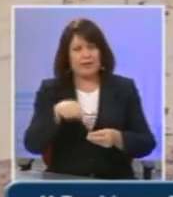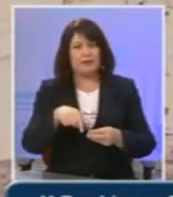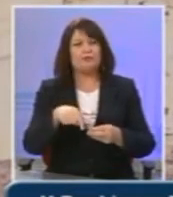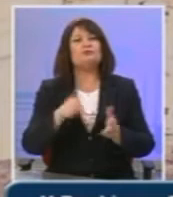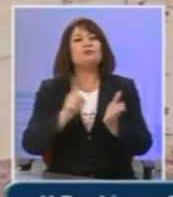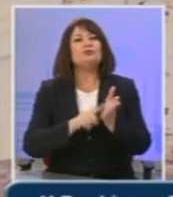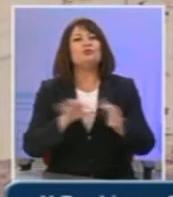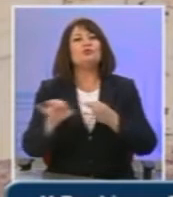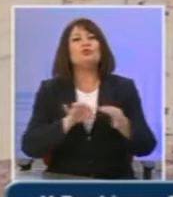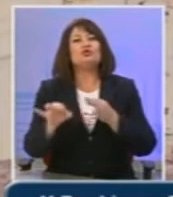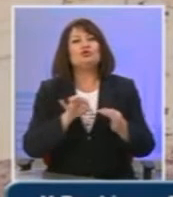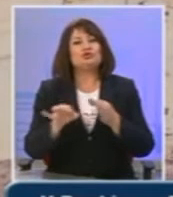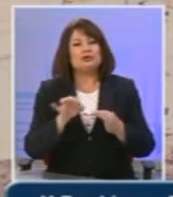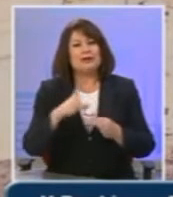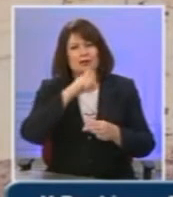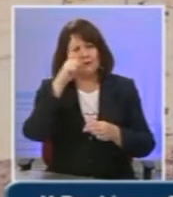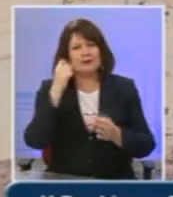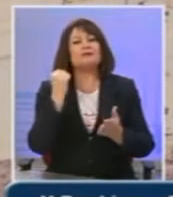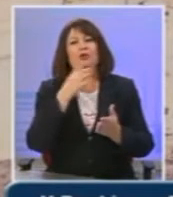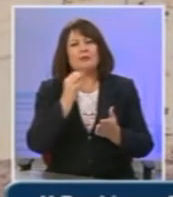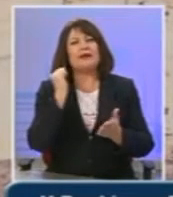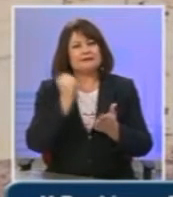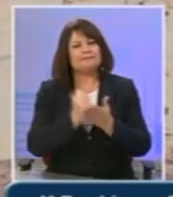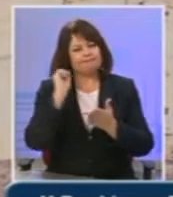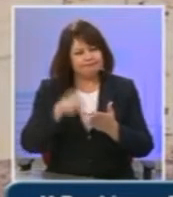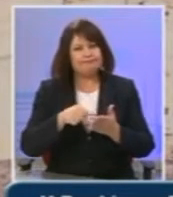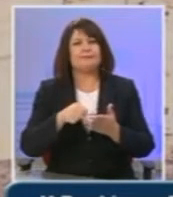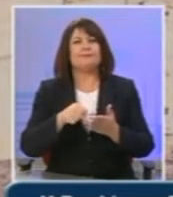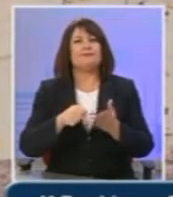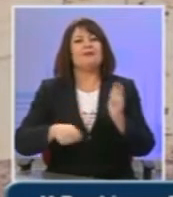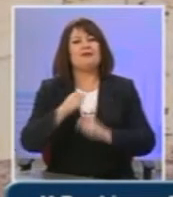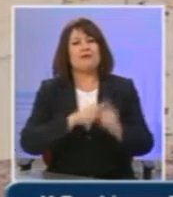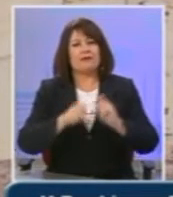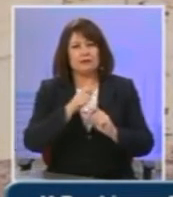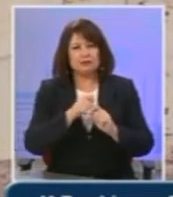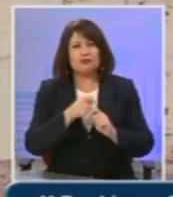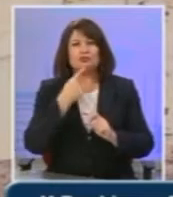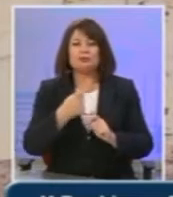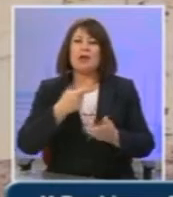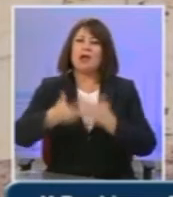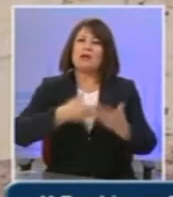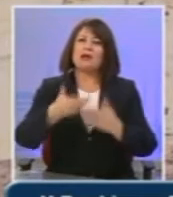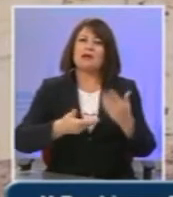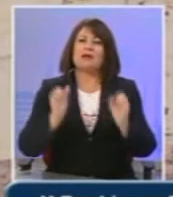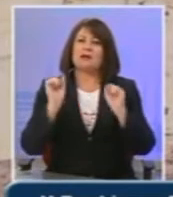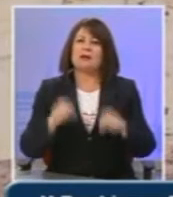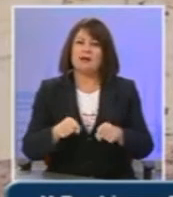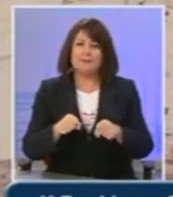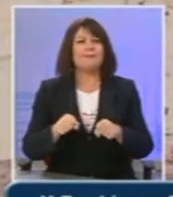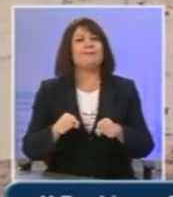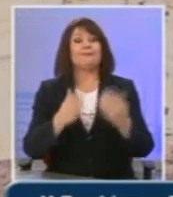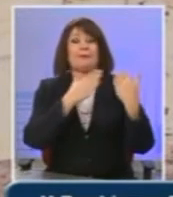έργου που καλούμαστε σε αυτή τη φάση να εκπονήσουμε τις αρχές της αλληλεγγύης αλλά και